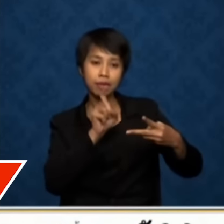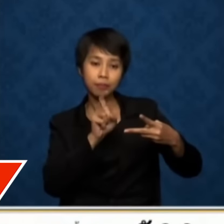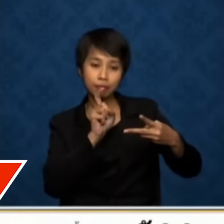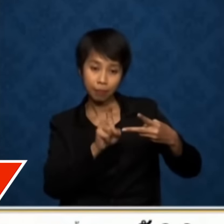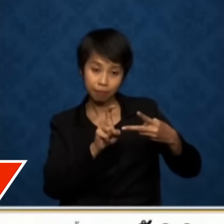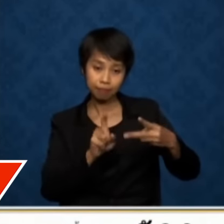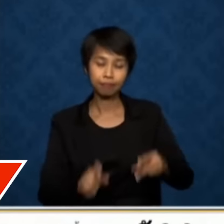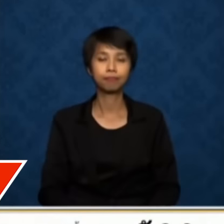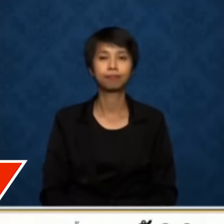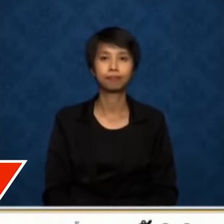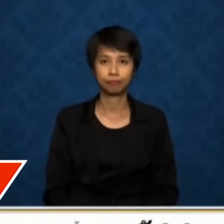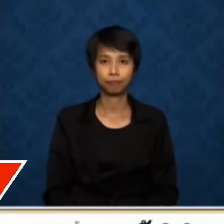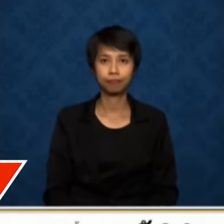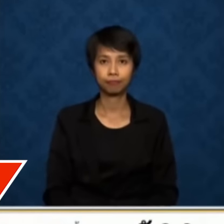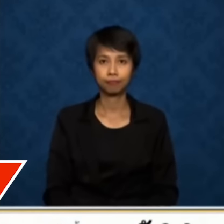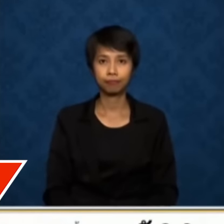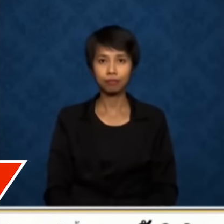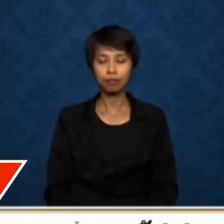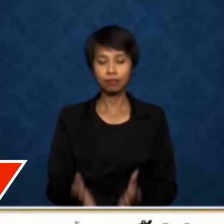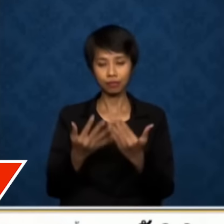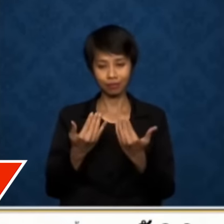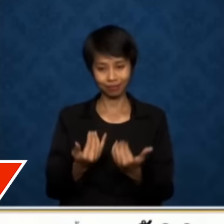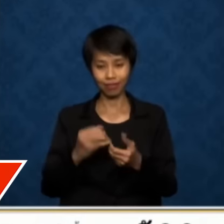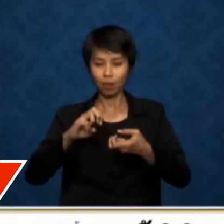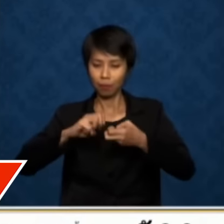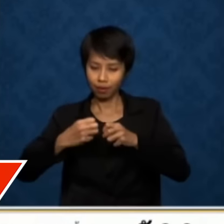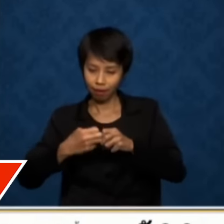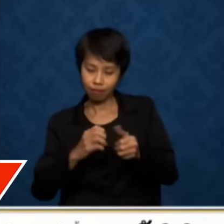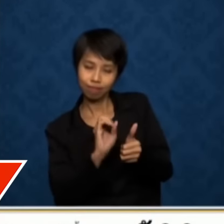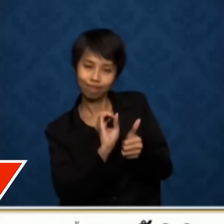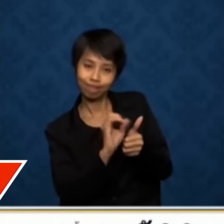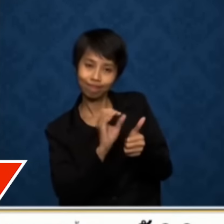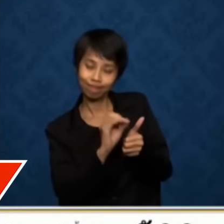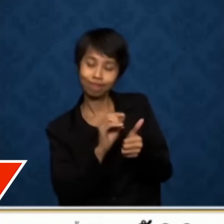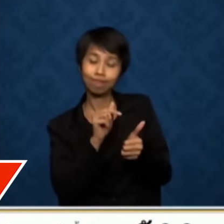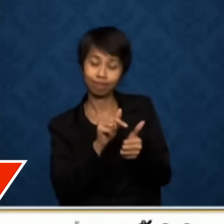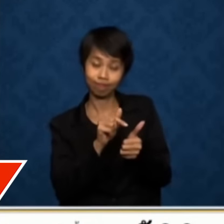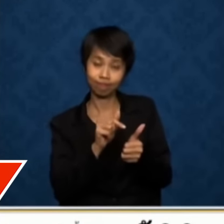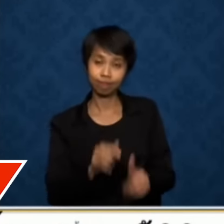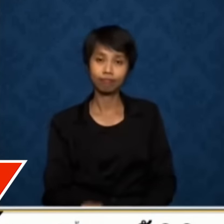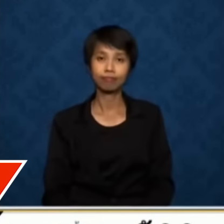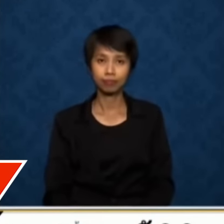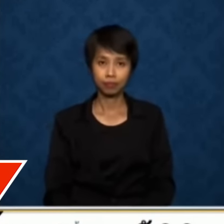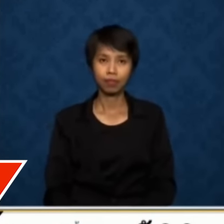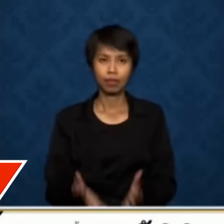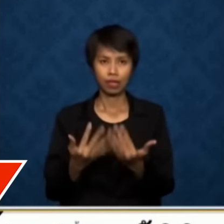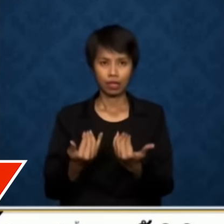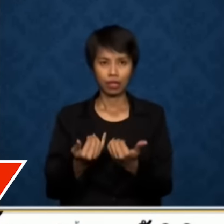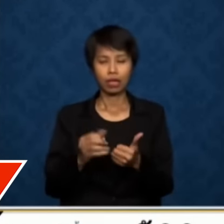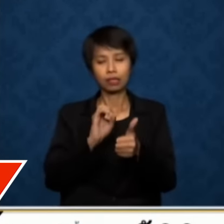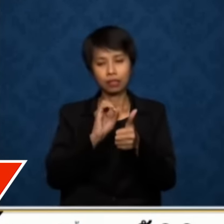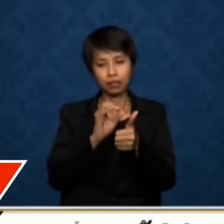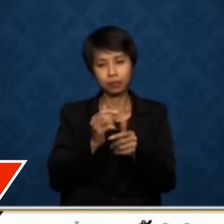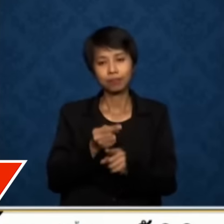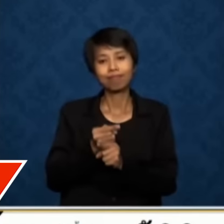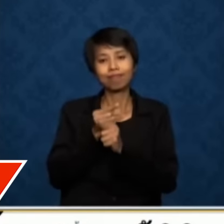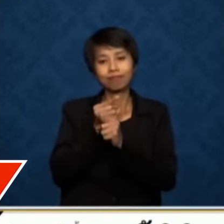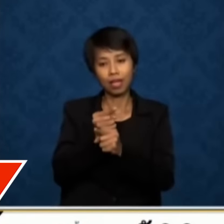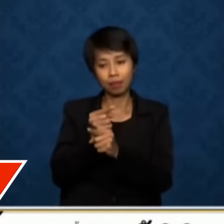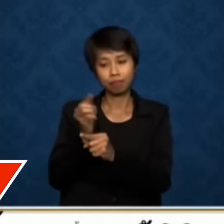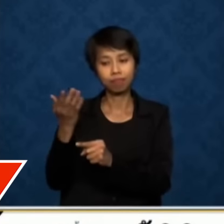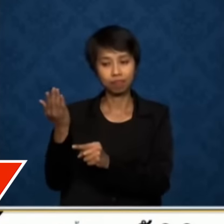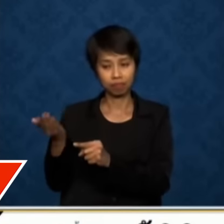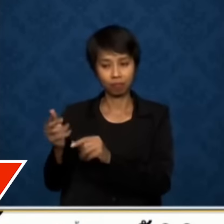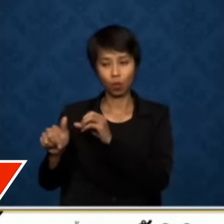งในส่วนของการเสนอแนะปัญหาเนี่ยนะครับก็เป็นการเสนอแนะตามยติของท่าน